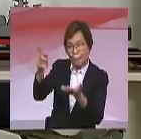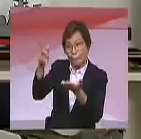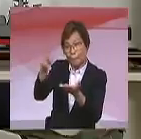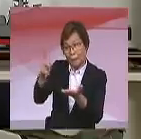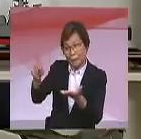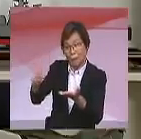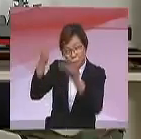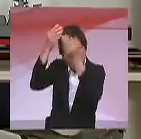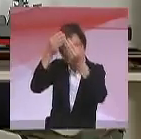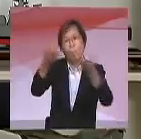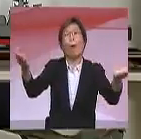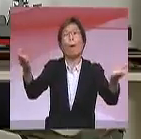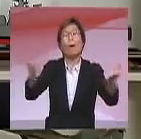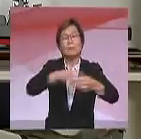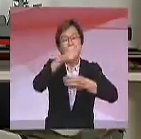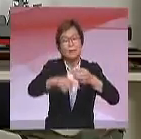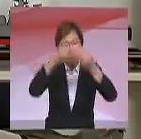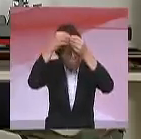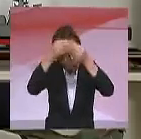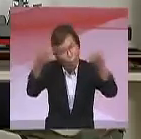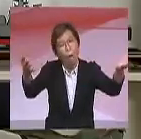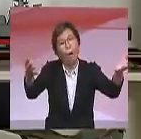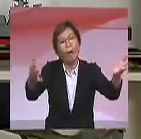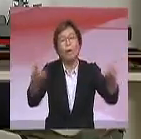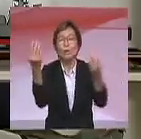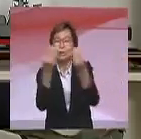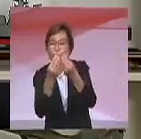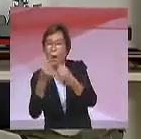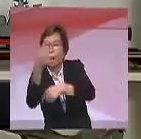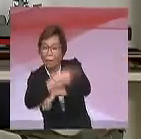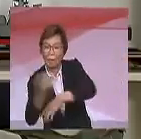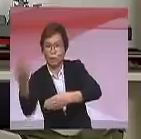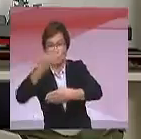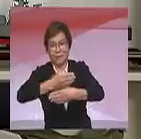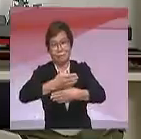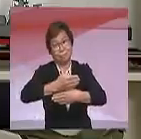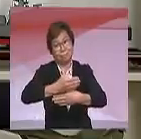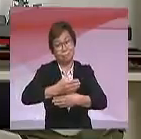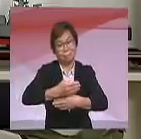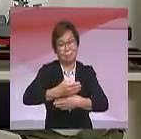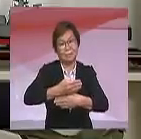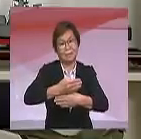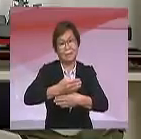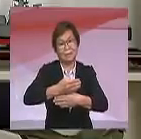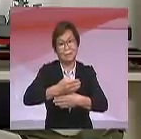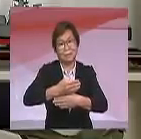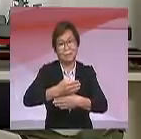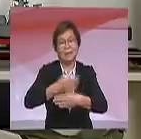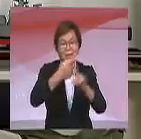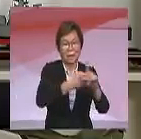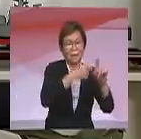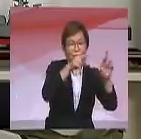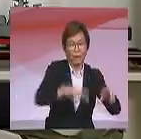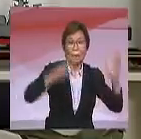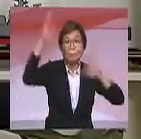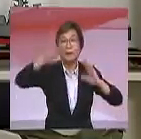mengenai pertimbangan dan pengumuman mengenai jumlah hari kuarantin daripada rakyat Malaysia